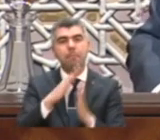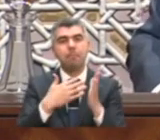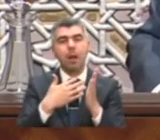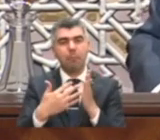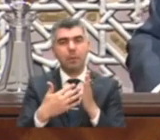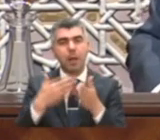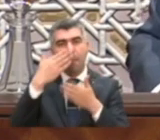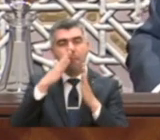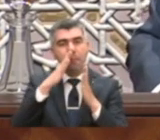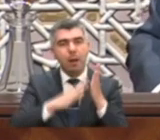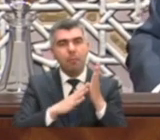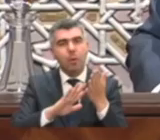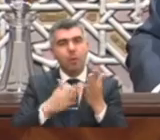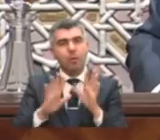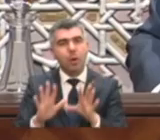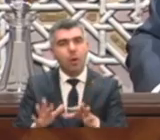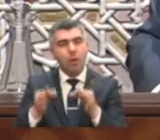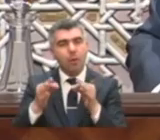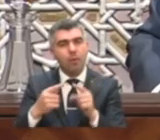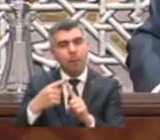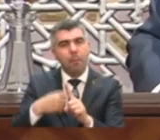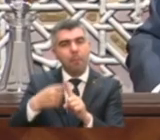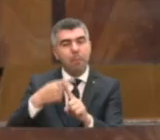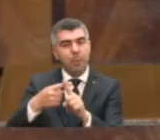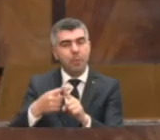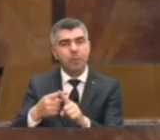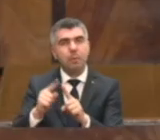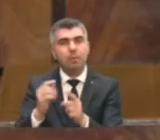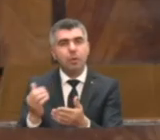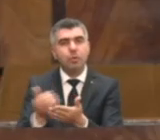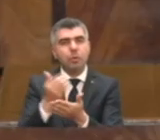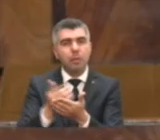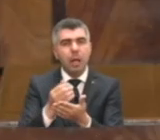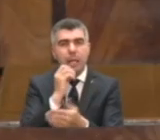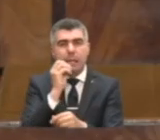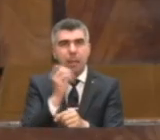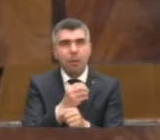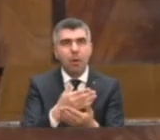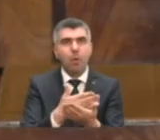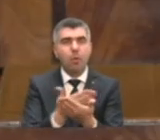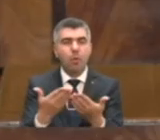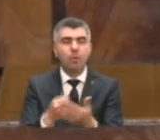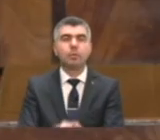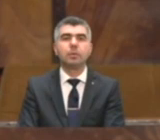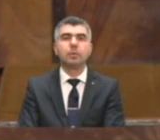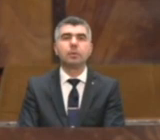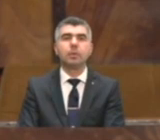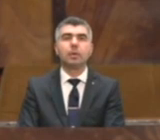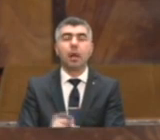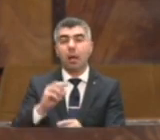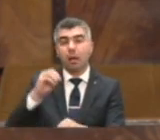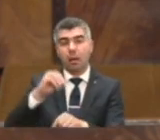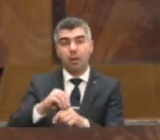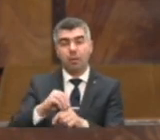للنفايات المنزلية مجموعة من الأهداف، منها الرفع من نسبة جمع النفايات بطريقة مهنية إلى مستويات جد متقدمة، وكذا